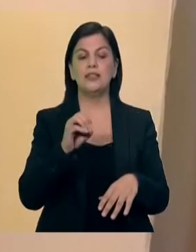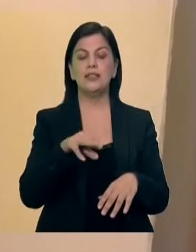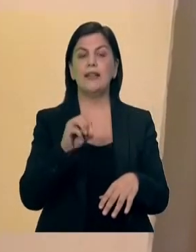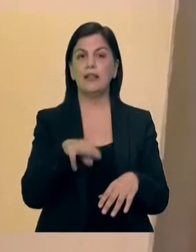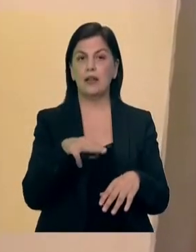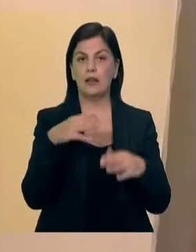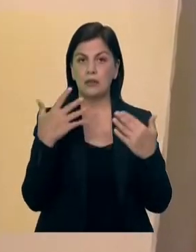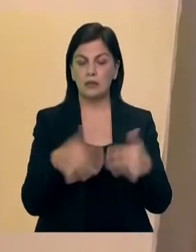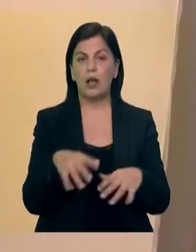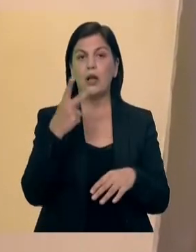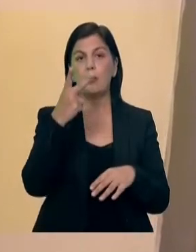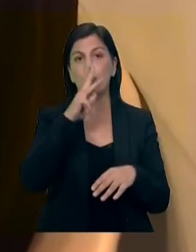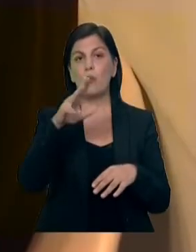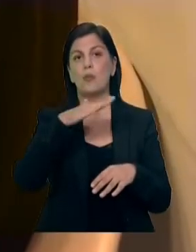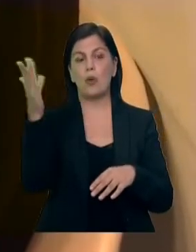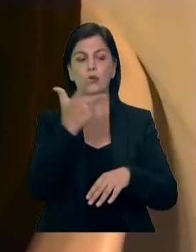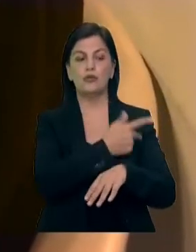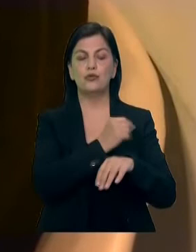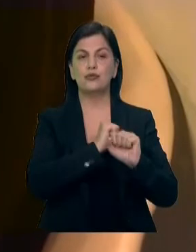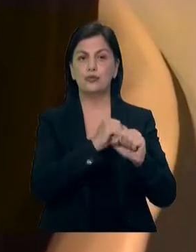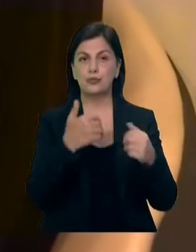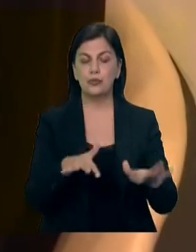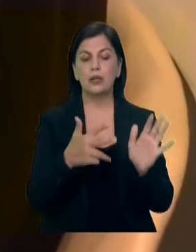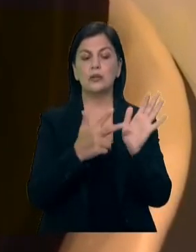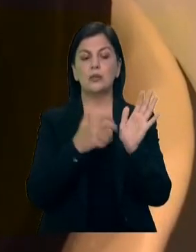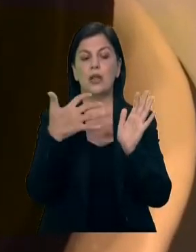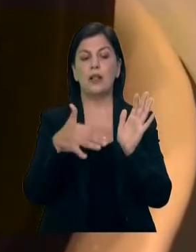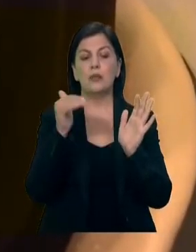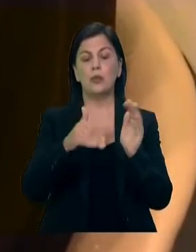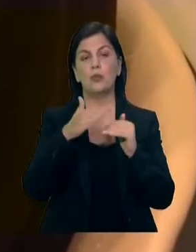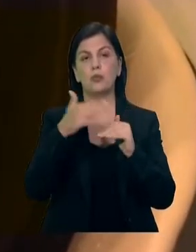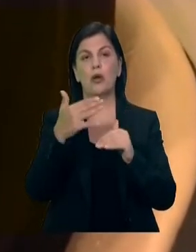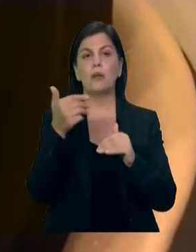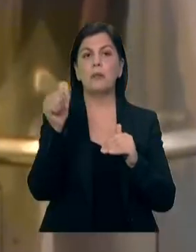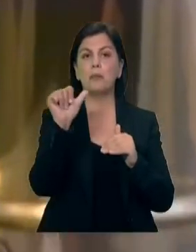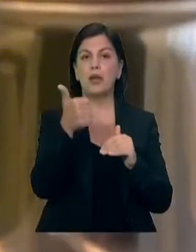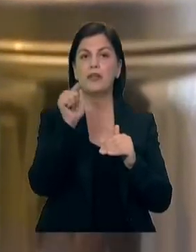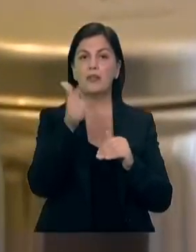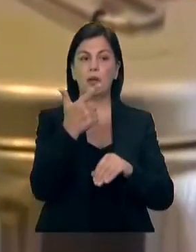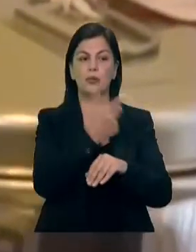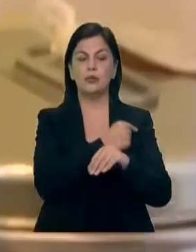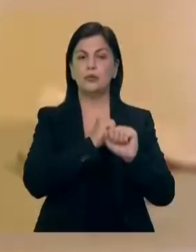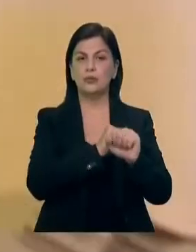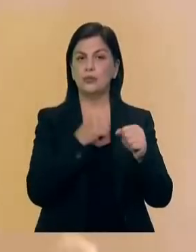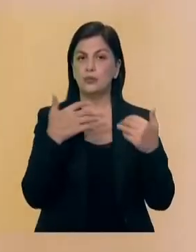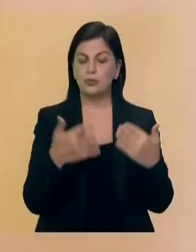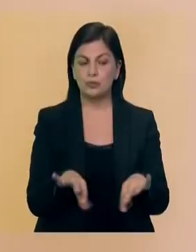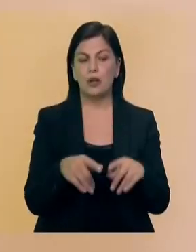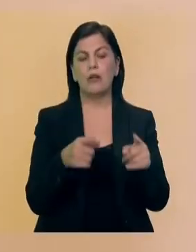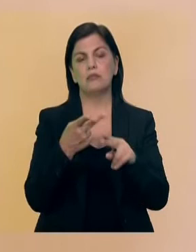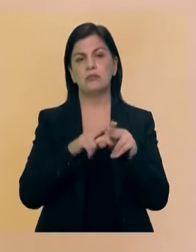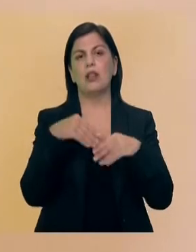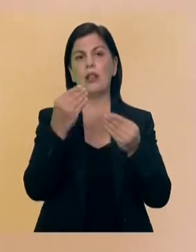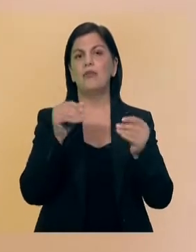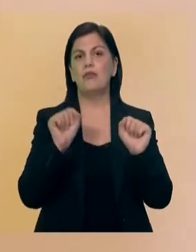milyonu ötüb. İkinci dozasını vurduranların sayı 850 mindən çoxdur. Təbii ki, bu da müəyyən yumuşaldılmalara getməyə imkan